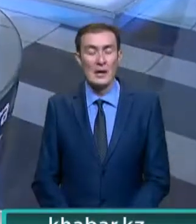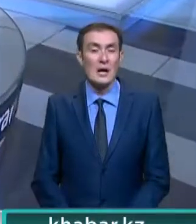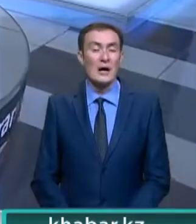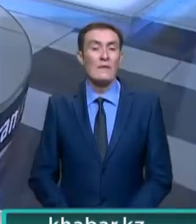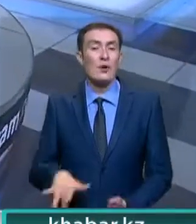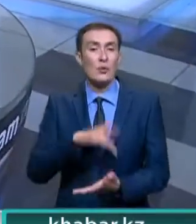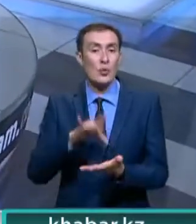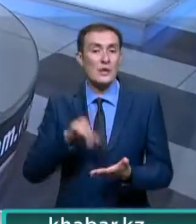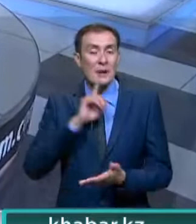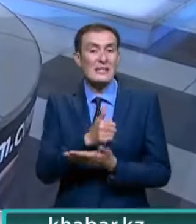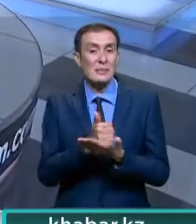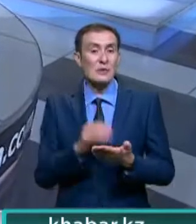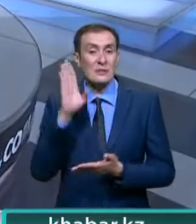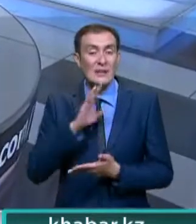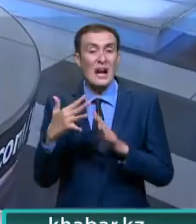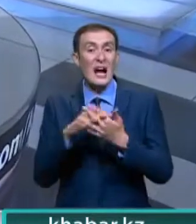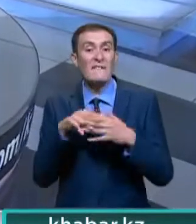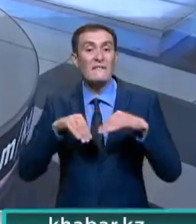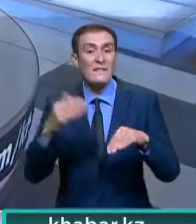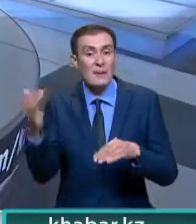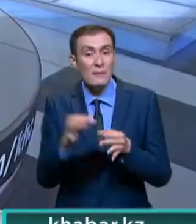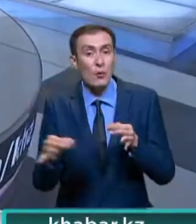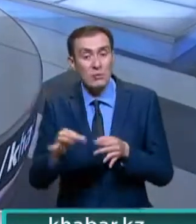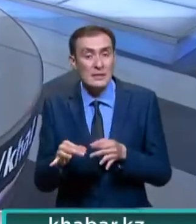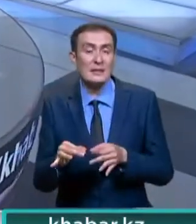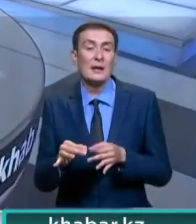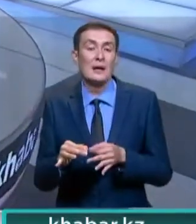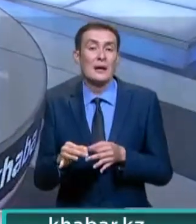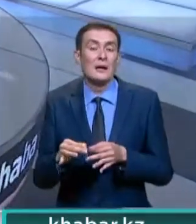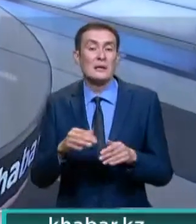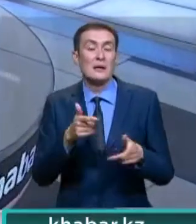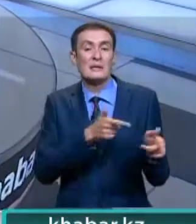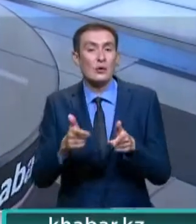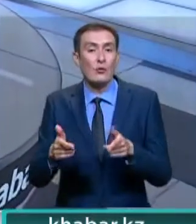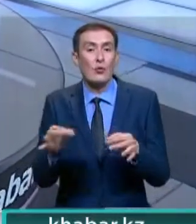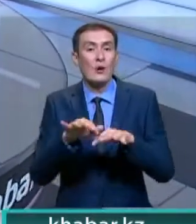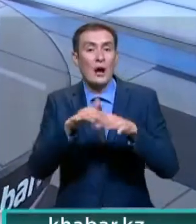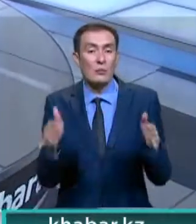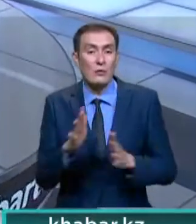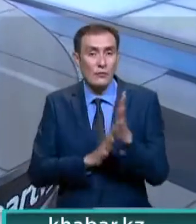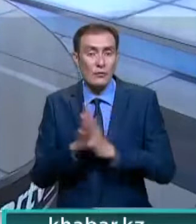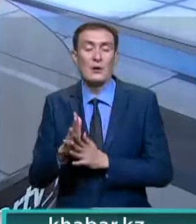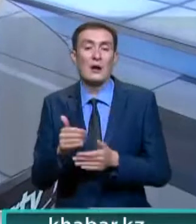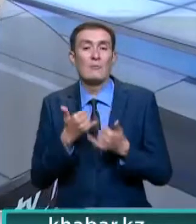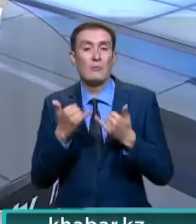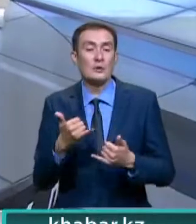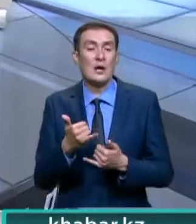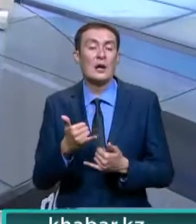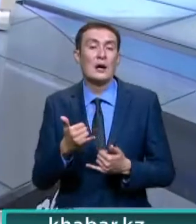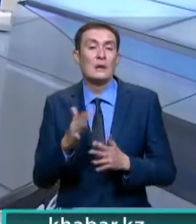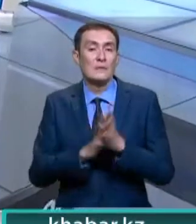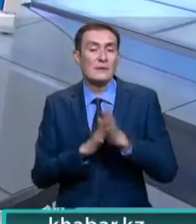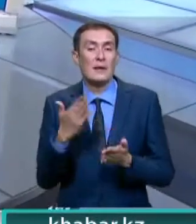областном центре люди запасаются водой, фермеры в регионе активно ведут заготовку кормов. Акцент крестьяне делают на многолетние